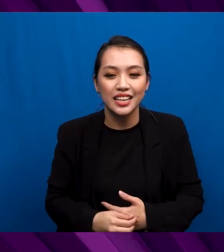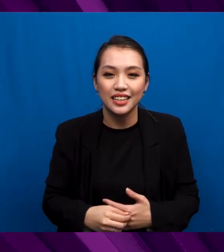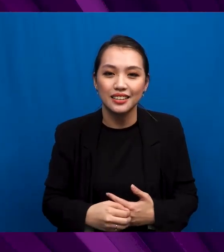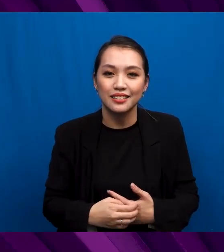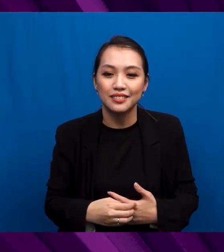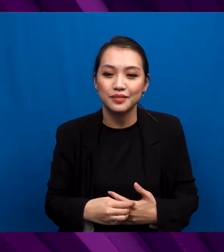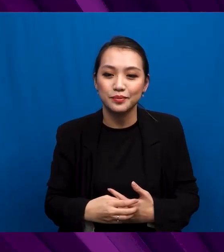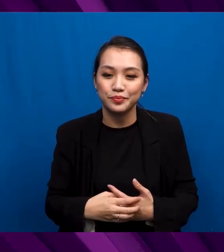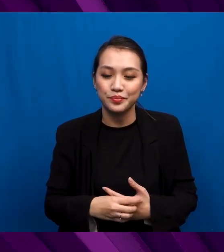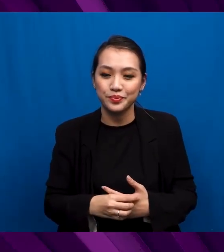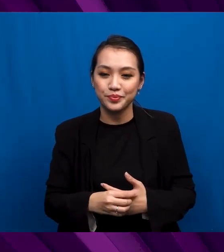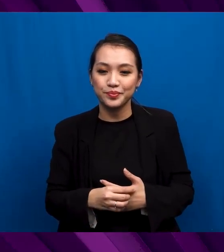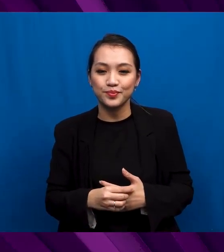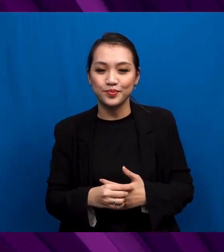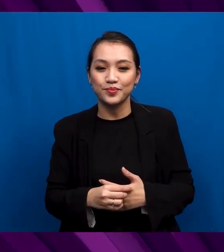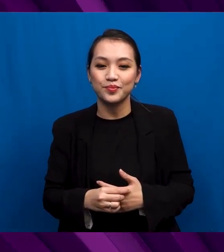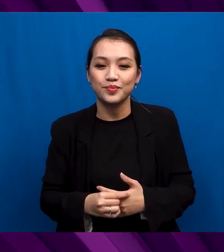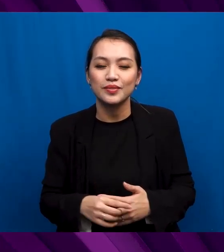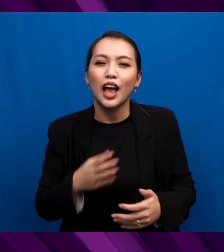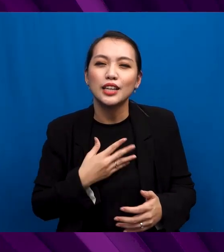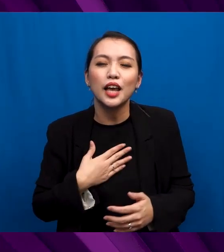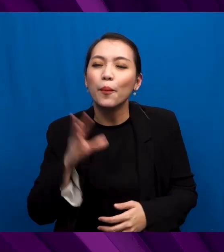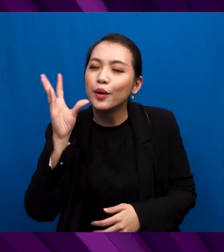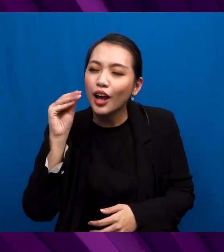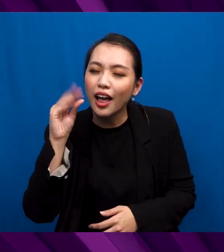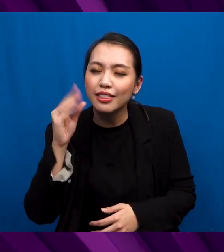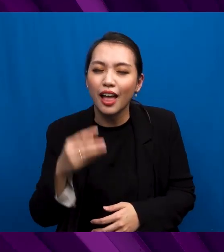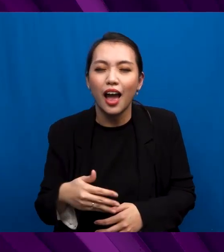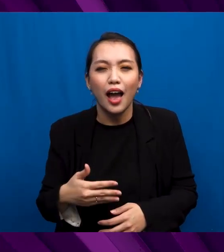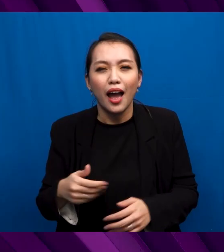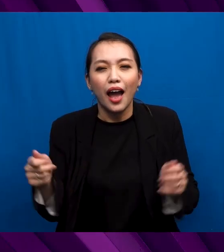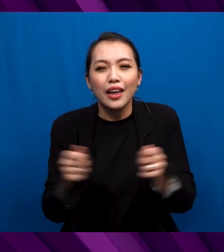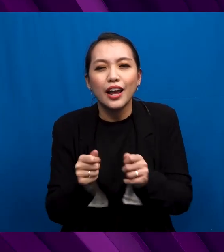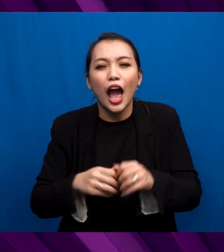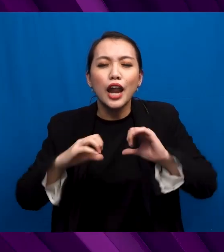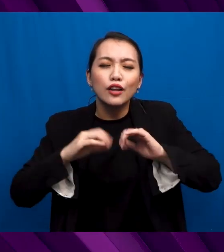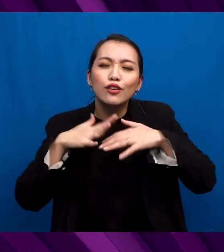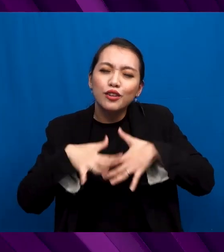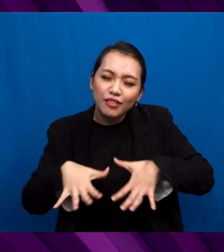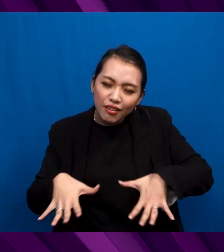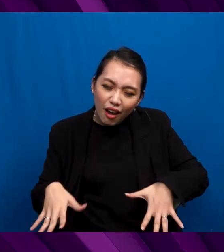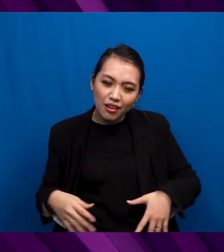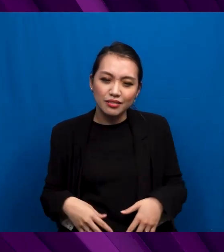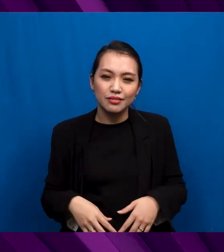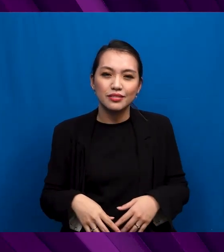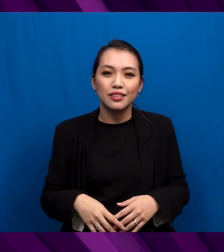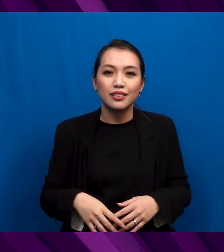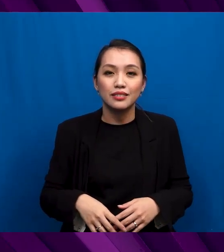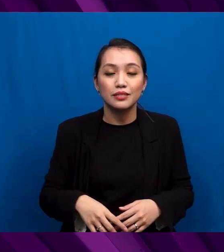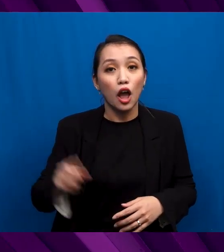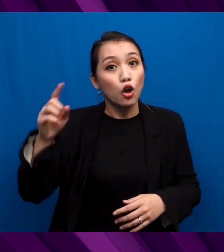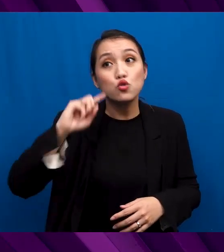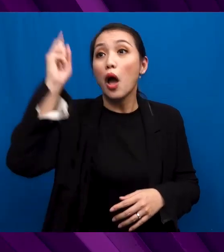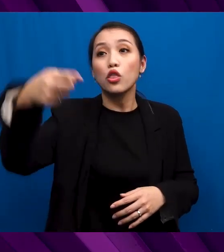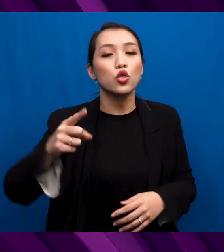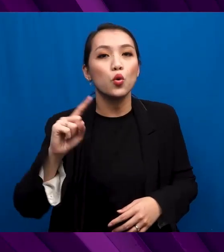sengaja memanipulasi Allah. Tapi saya berkata dengan berani dan rendah hati di hadapanmu dengan takut dan gentar. Someday, when I